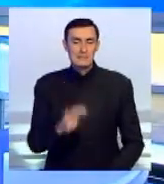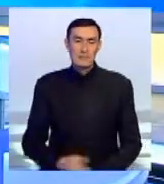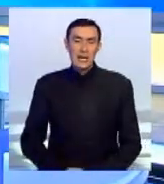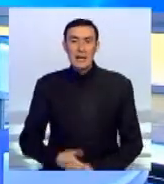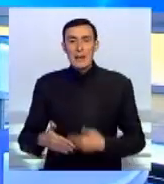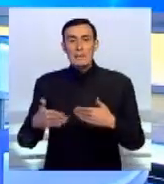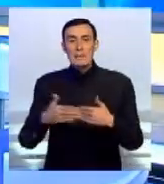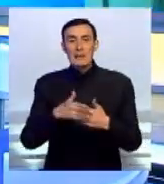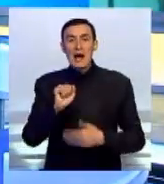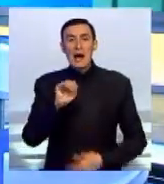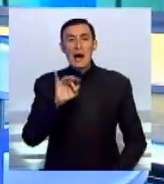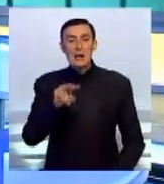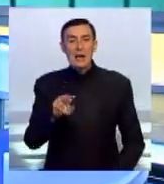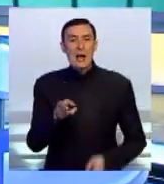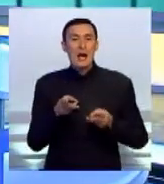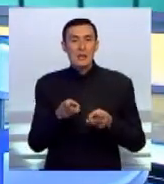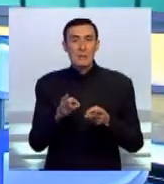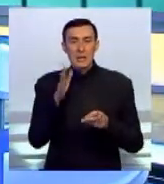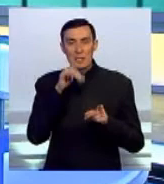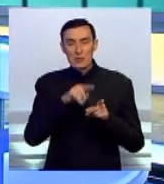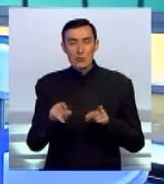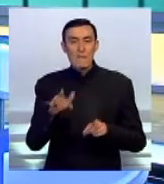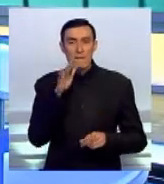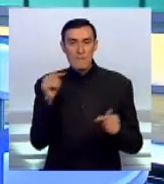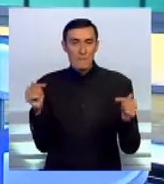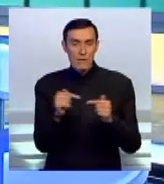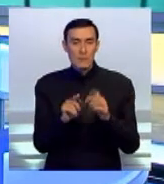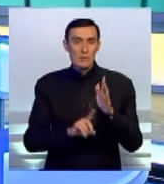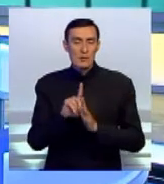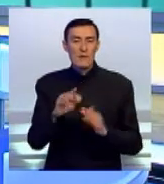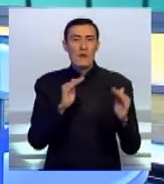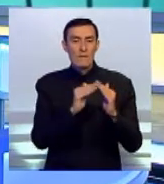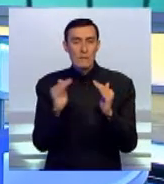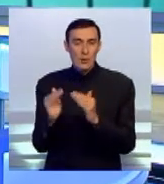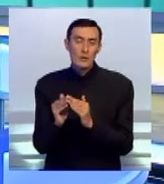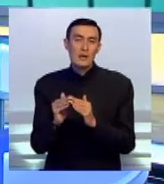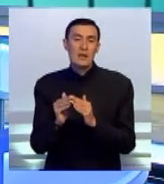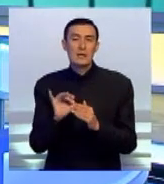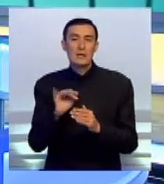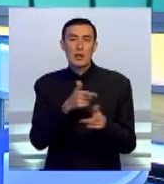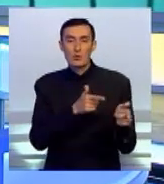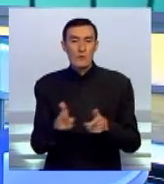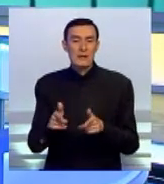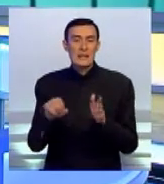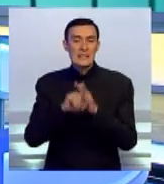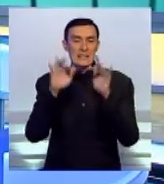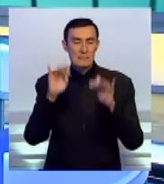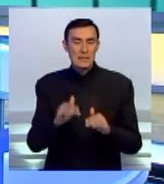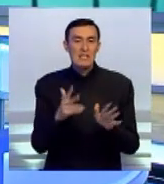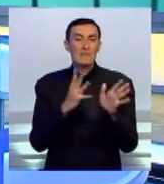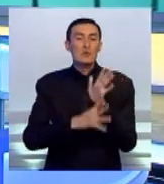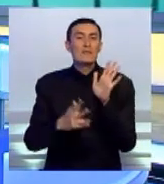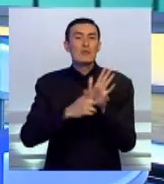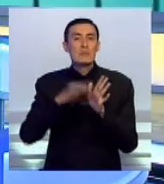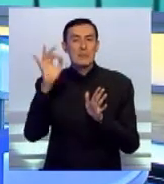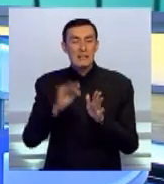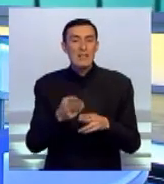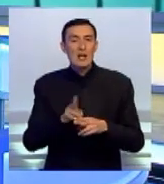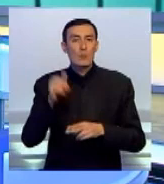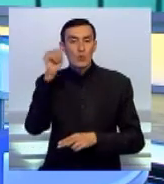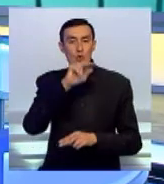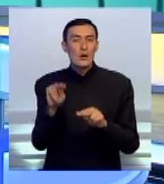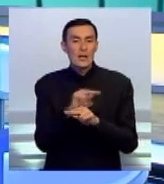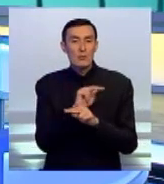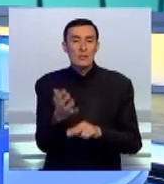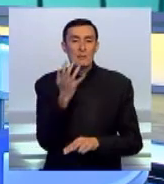При Орале отопительный сезон начнется вовремя. Объекты жилого фонда и социальной сферы готовы к зиме на 98%. В этом году